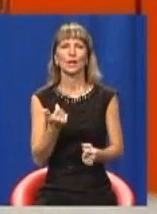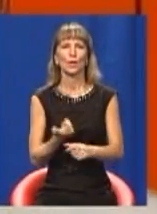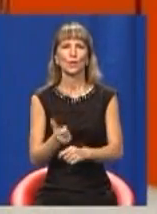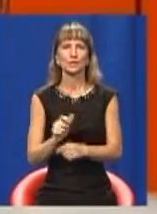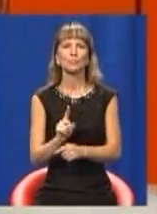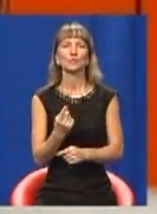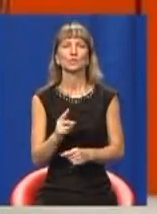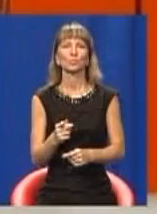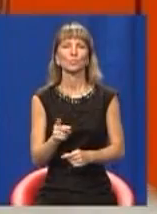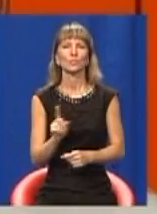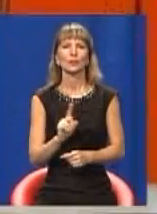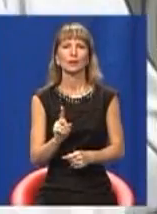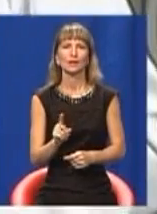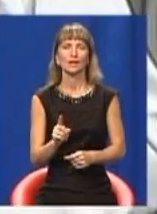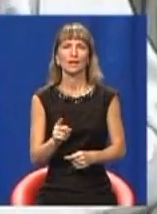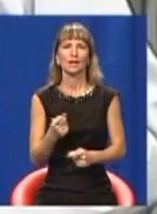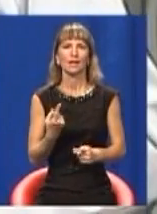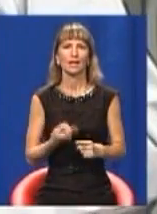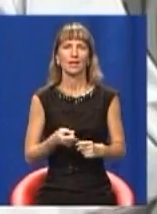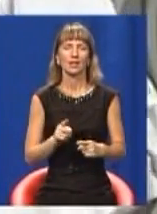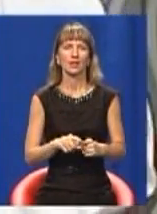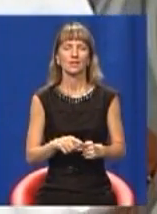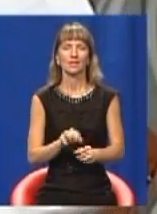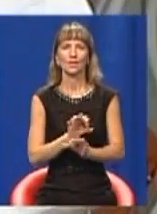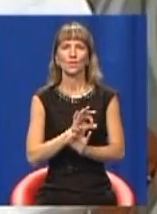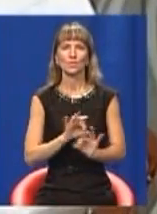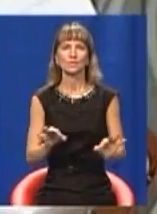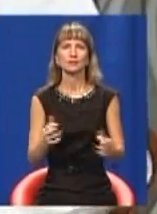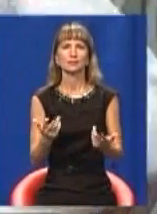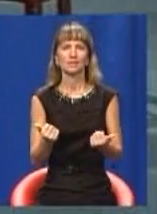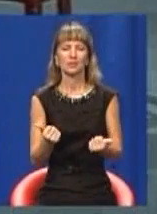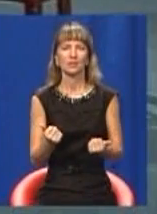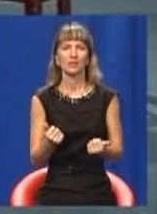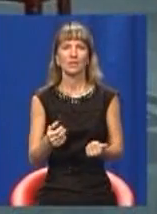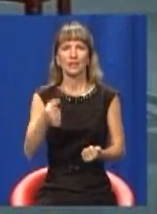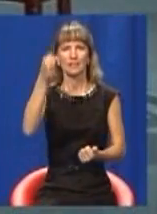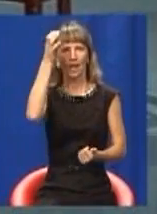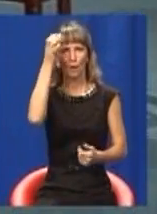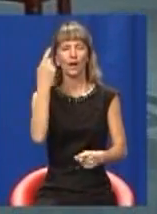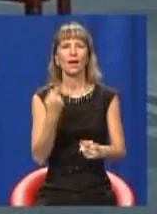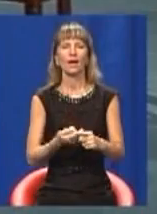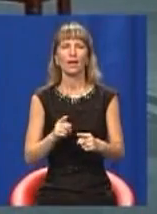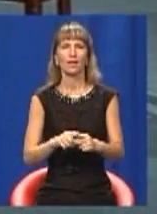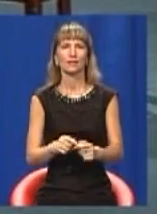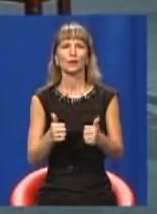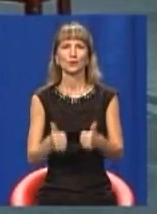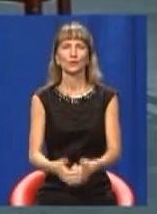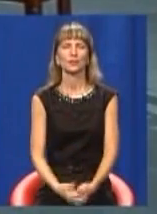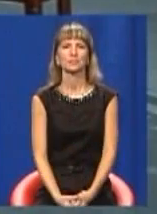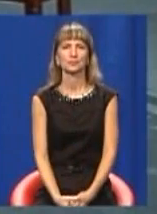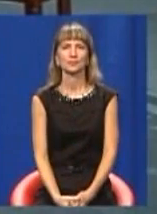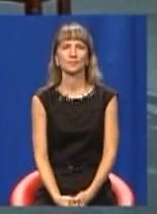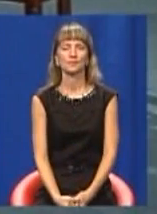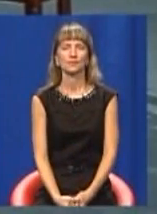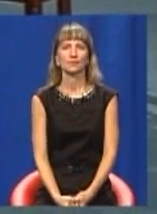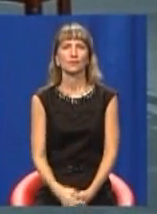все почему? Потому что наука – это круто. Давай вместе скажем. Наука – это круто.